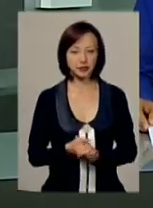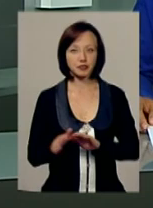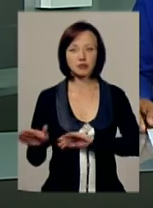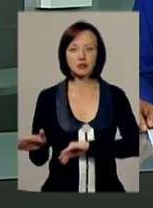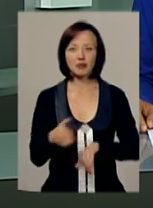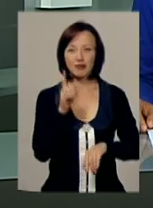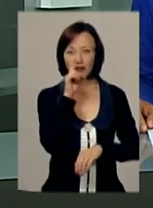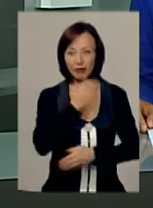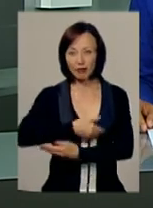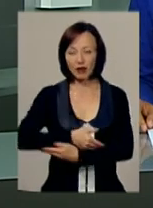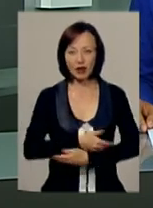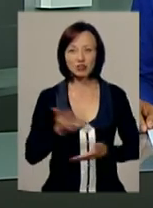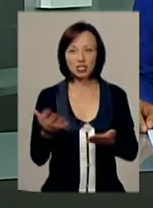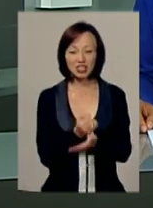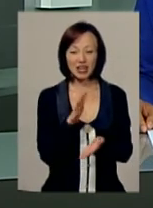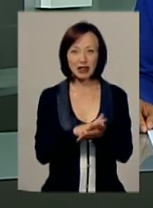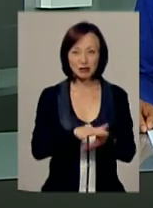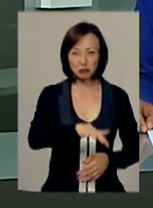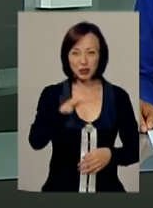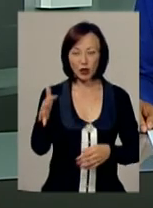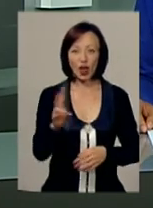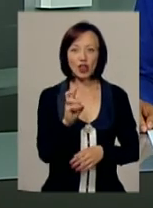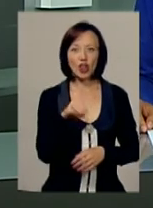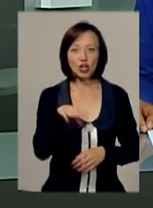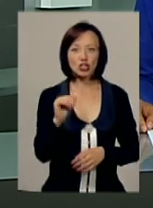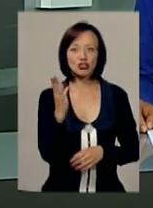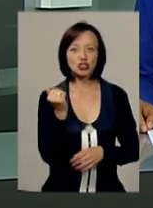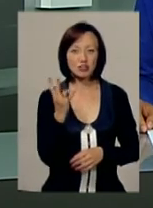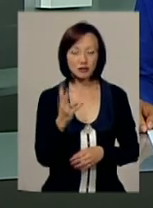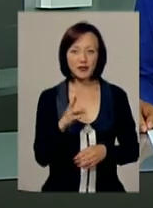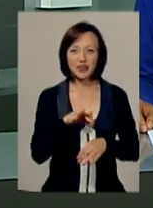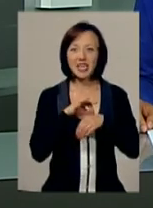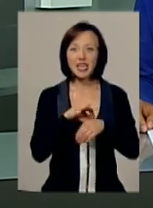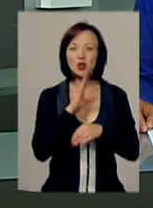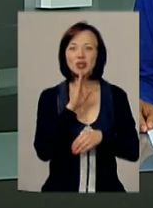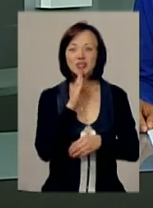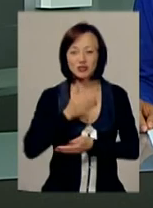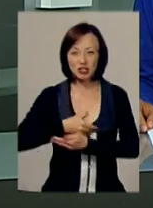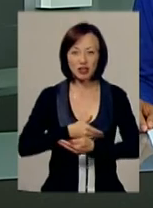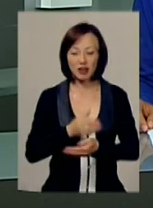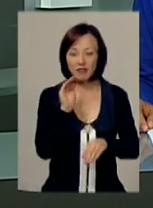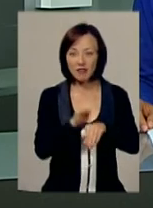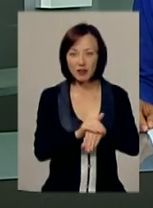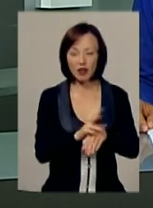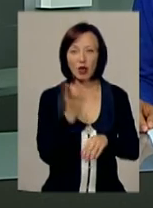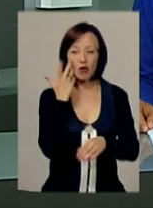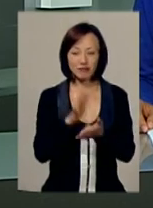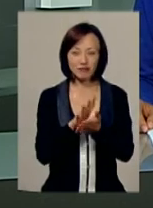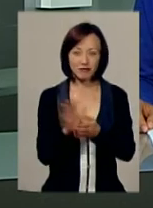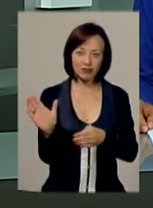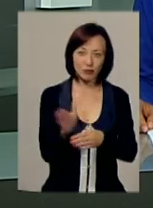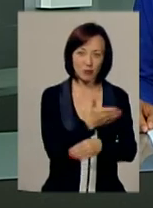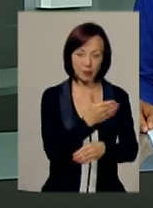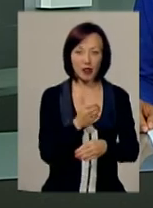Новонароджене немовля знайшли на смітнику в Нетішині. Тіло дівчинки виявили комунальники під час вивантаження сміття на території